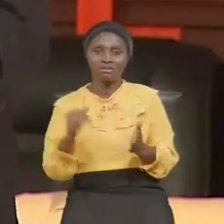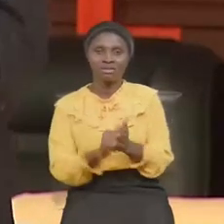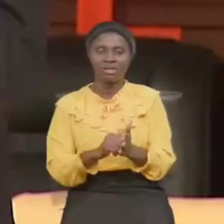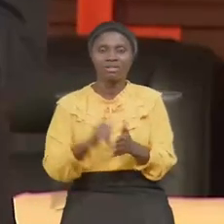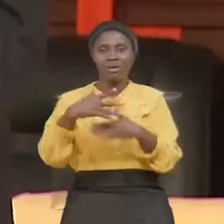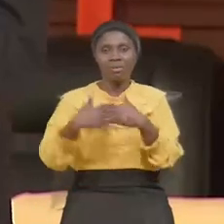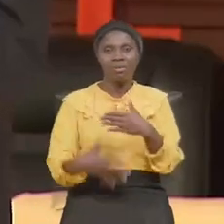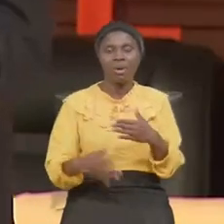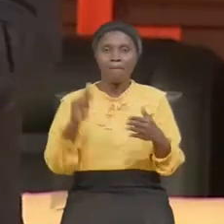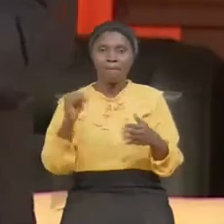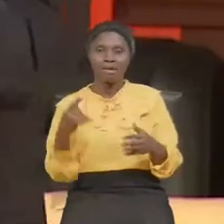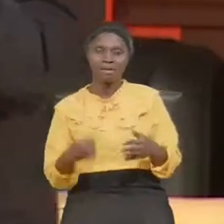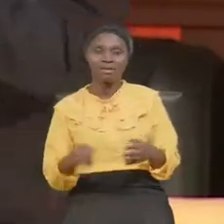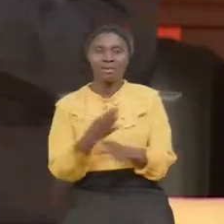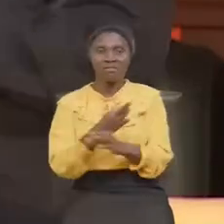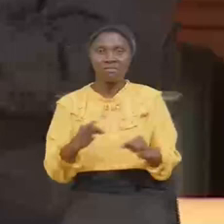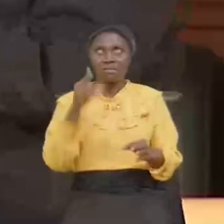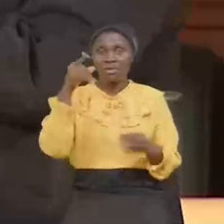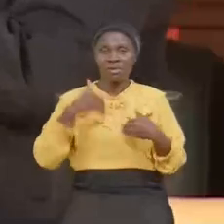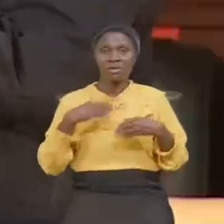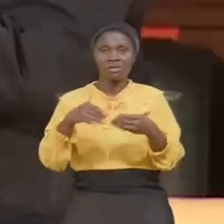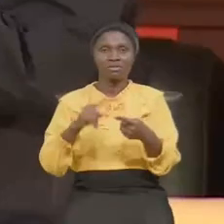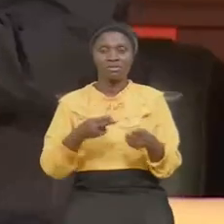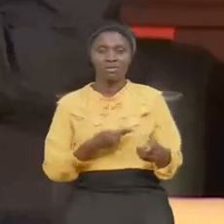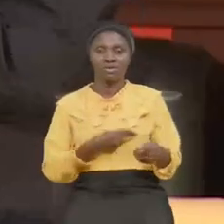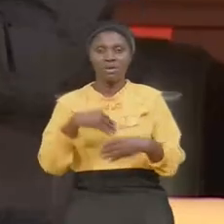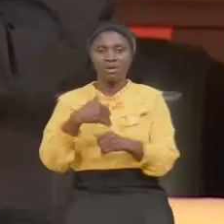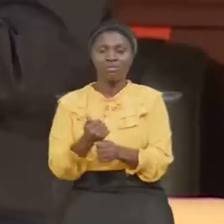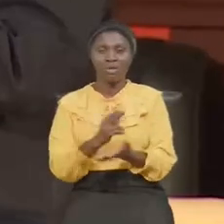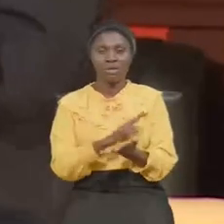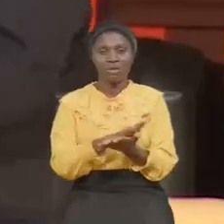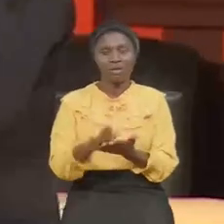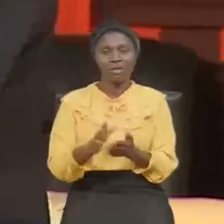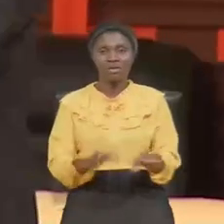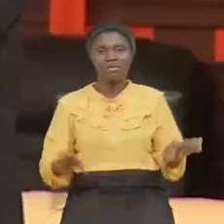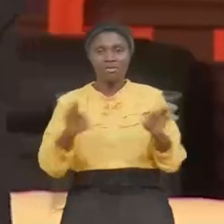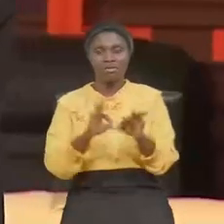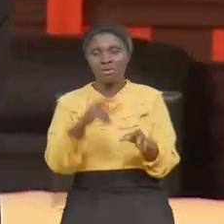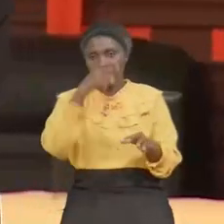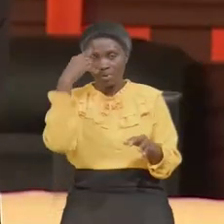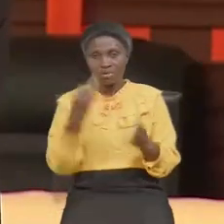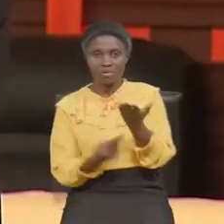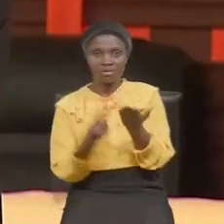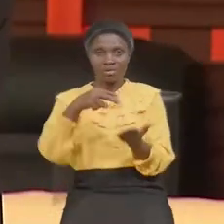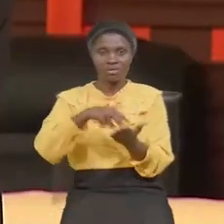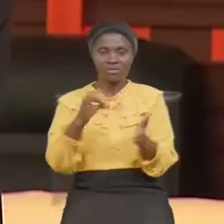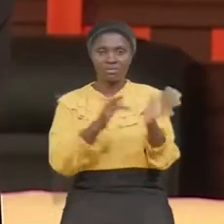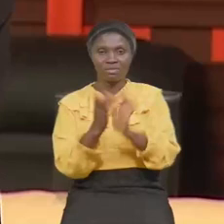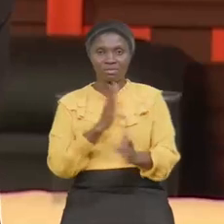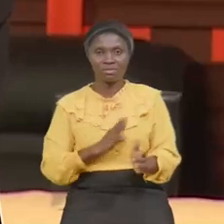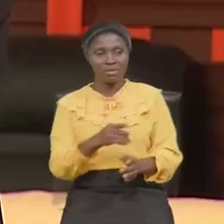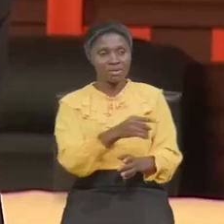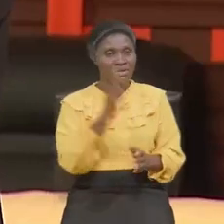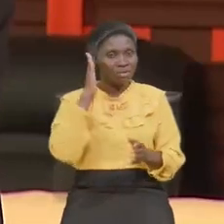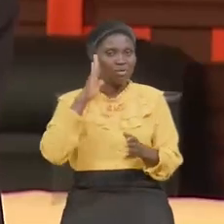liberté qui nous a donné, rendus dignes à cause de la résurrection de Jésus-Christ. Ils marcheront avec moi en